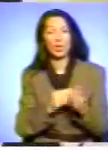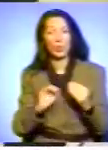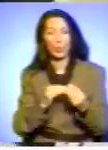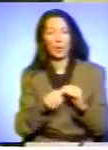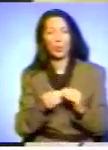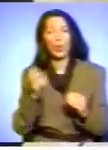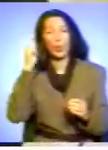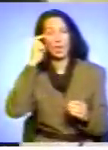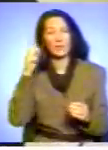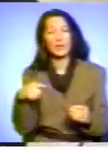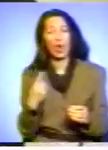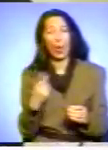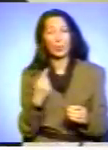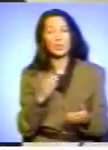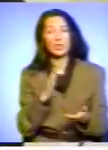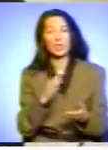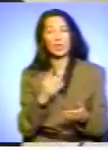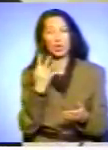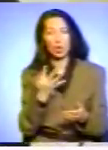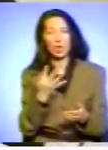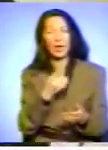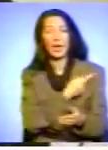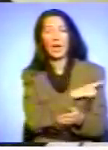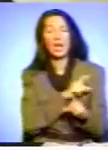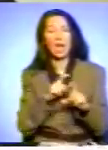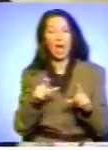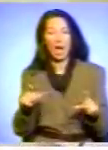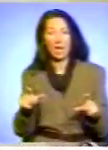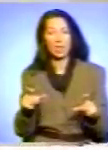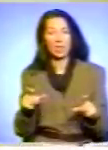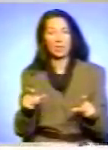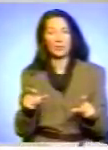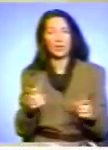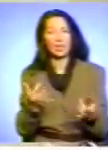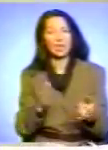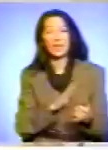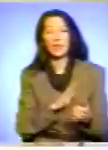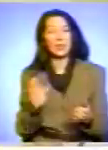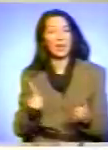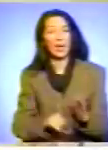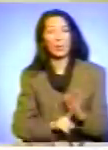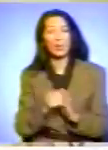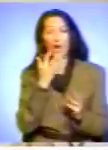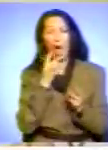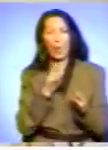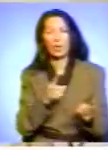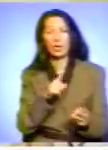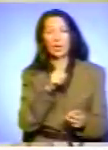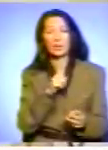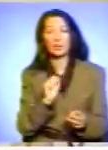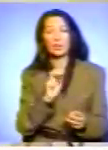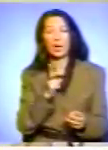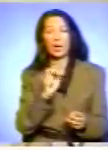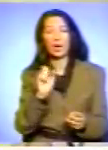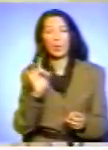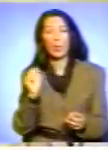Київській області 4 лікарні ще не запущені. Закарпатська,